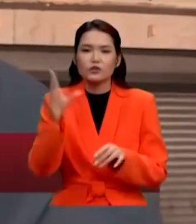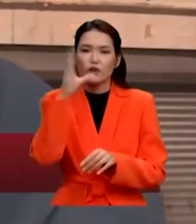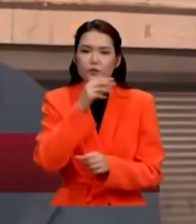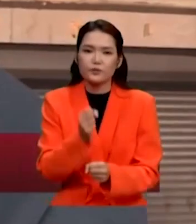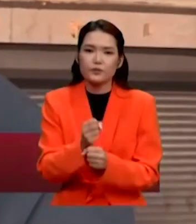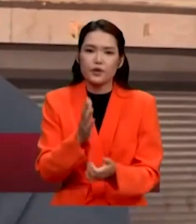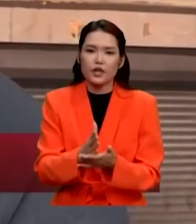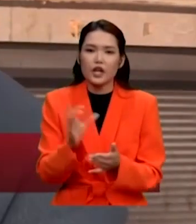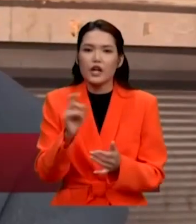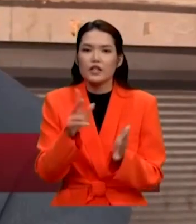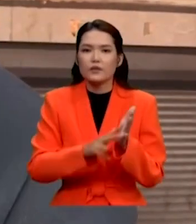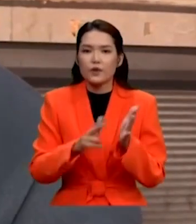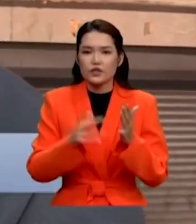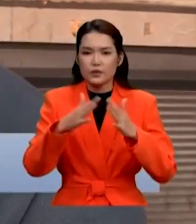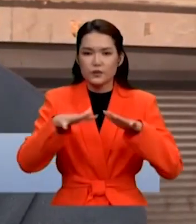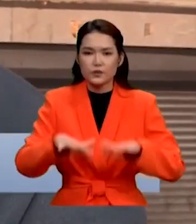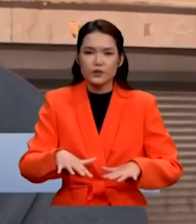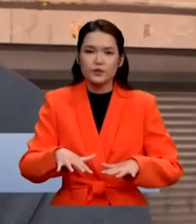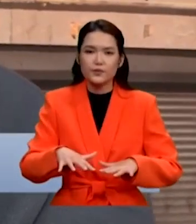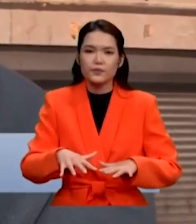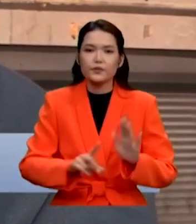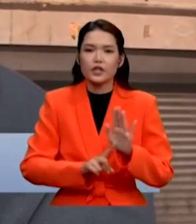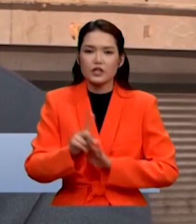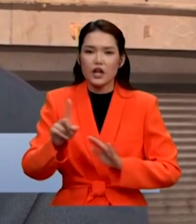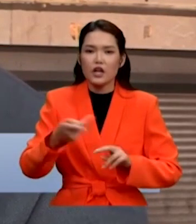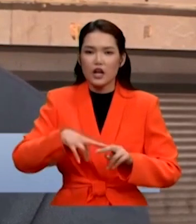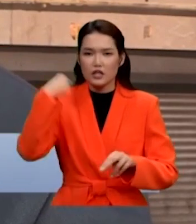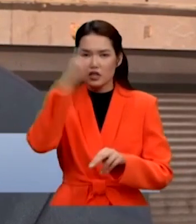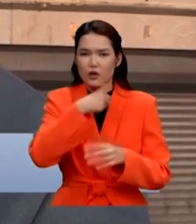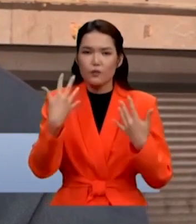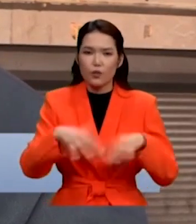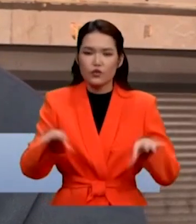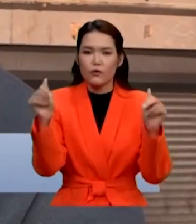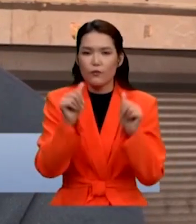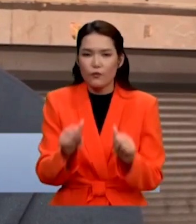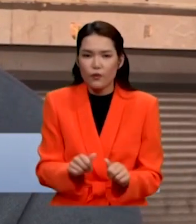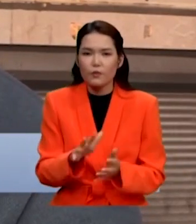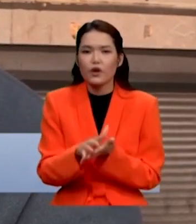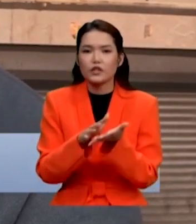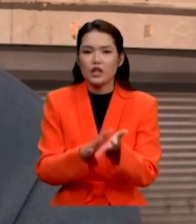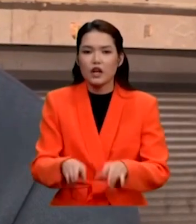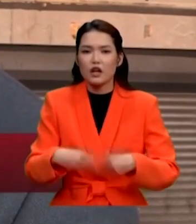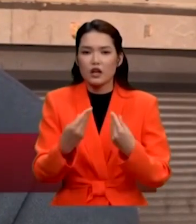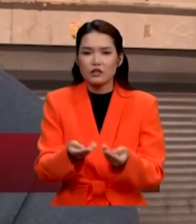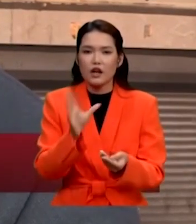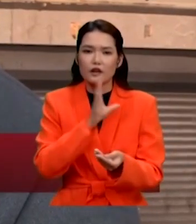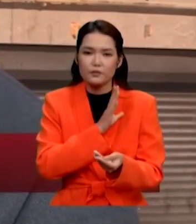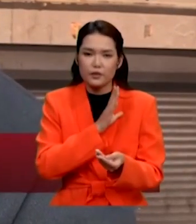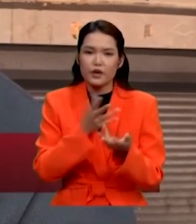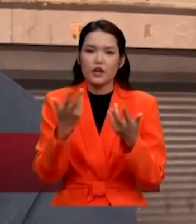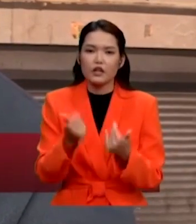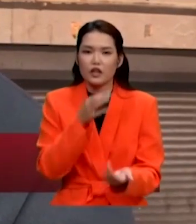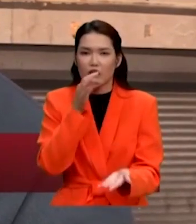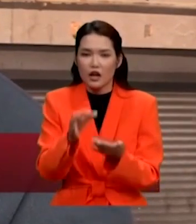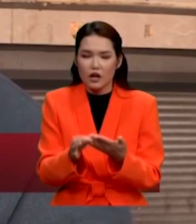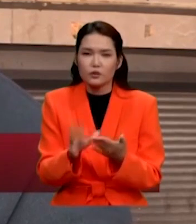Из 80 домов, начиная с этого года, уже формируются заявления, заявки